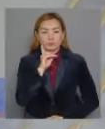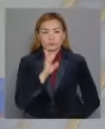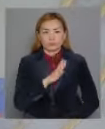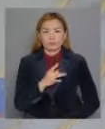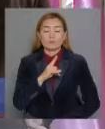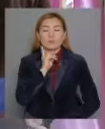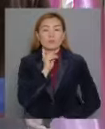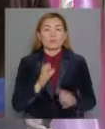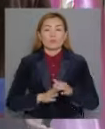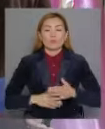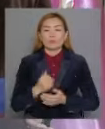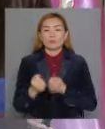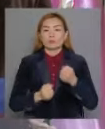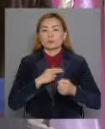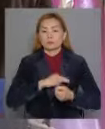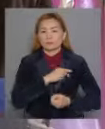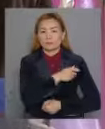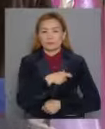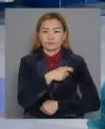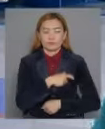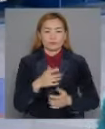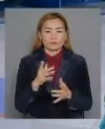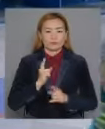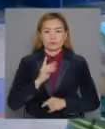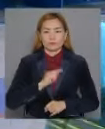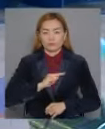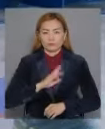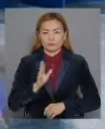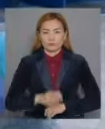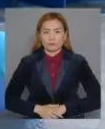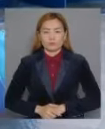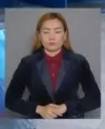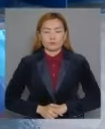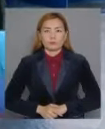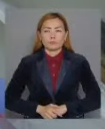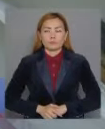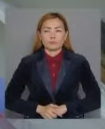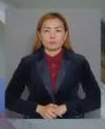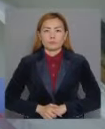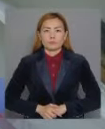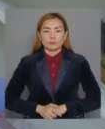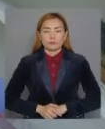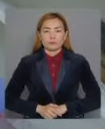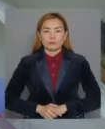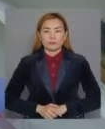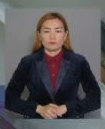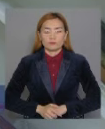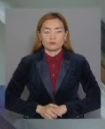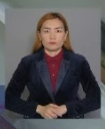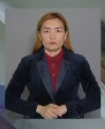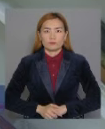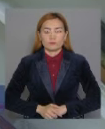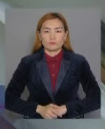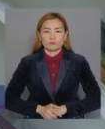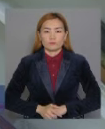ел жастары жаңа лауазымға тағайындалған депутаттардан көп үміт күтетіндерін айтады. Неке бір ай бойы жүрген сайлау науқанының қорытындысын